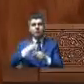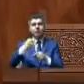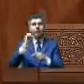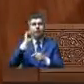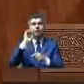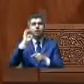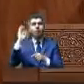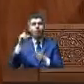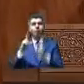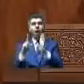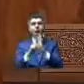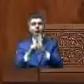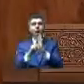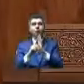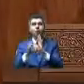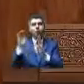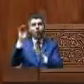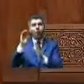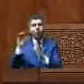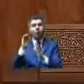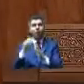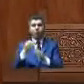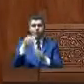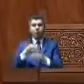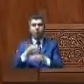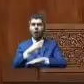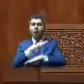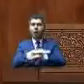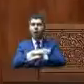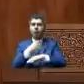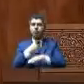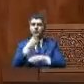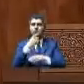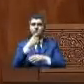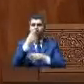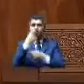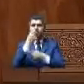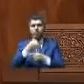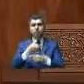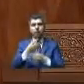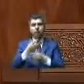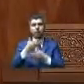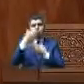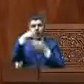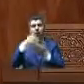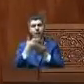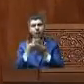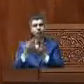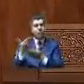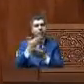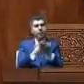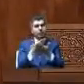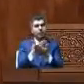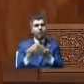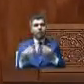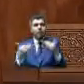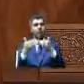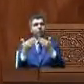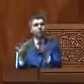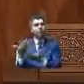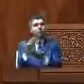ديال القانون، حتى حنا من حقنا ومن واجبنا ندافع على الصناعة ديالنا في الإطار ديال القانون والإطار ديال الشرف لونور